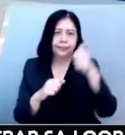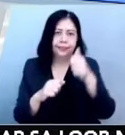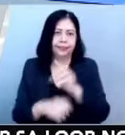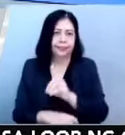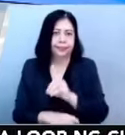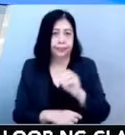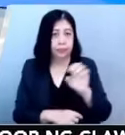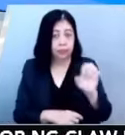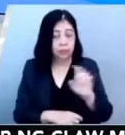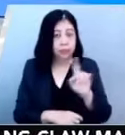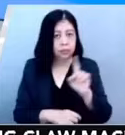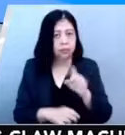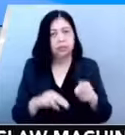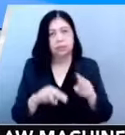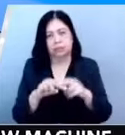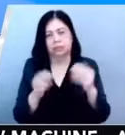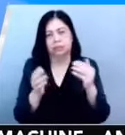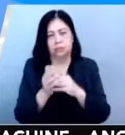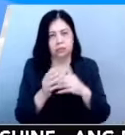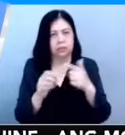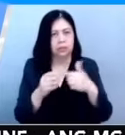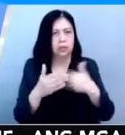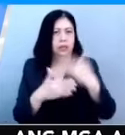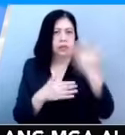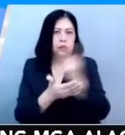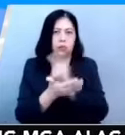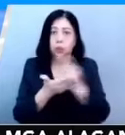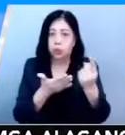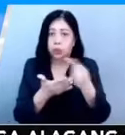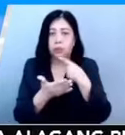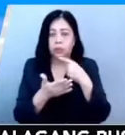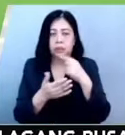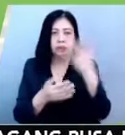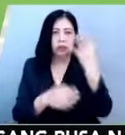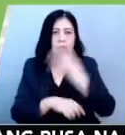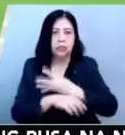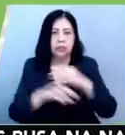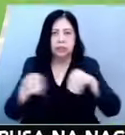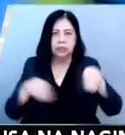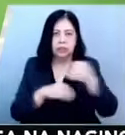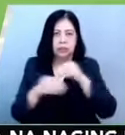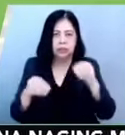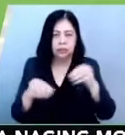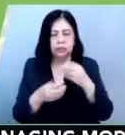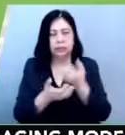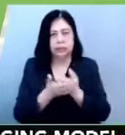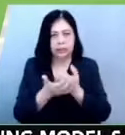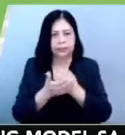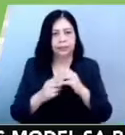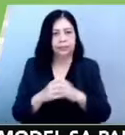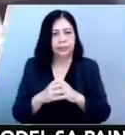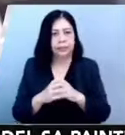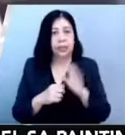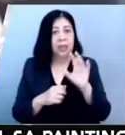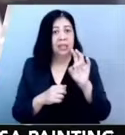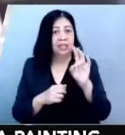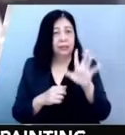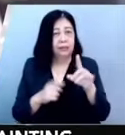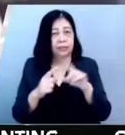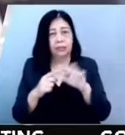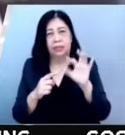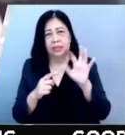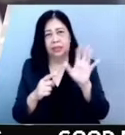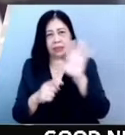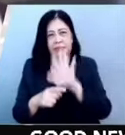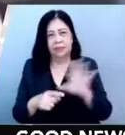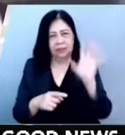ang taas presyo sa susunod na linggo batay sa 4-day trading. 75 hanggang 95 centavos ang estimate sa ngayon